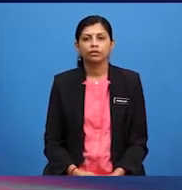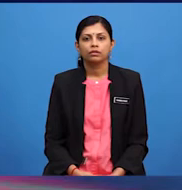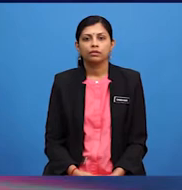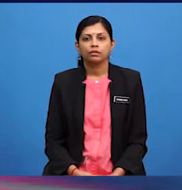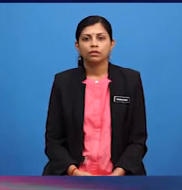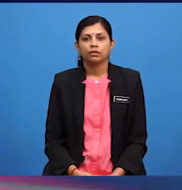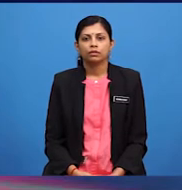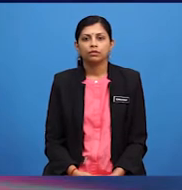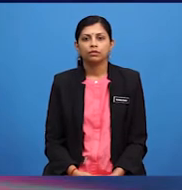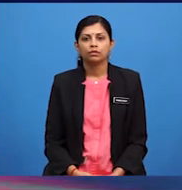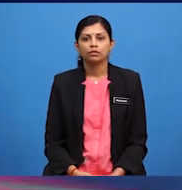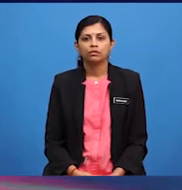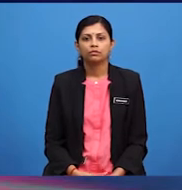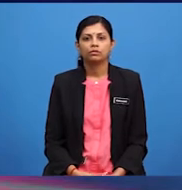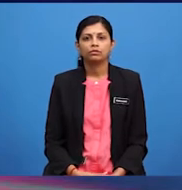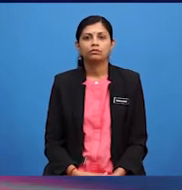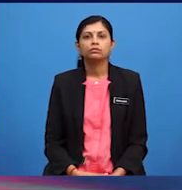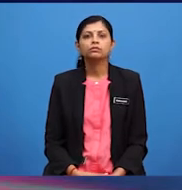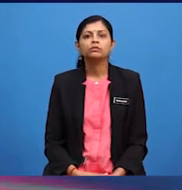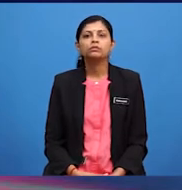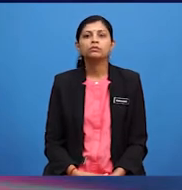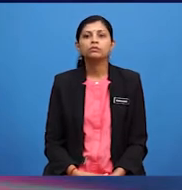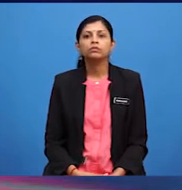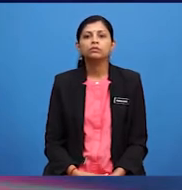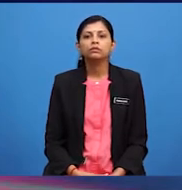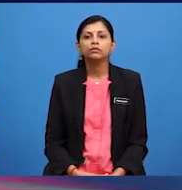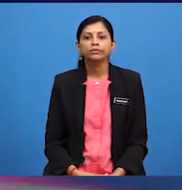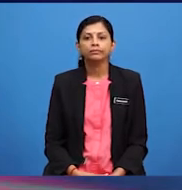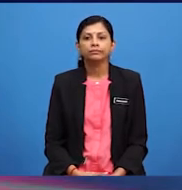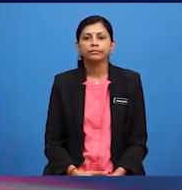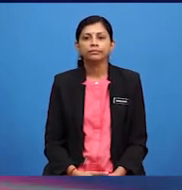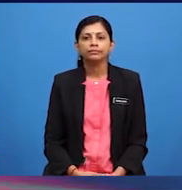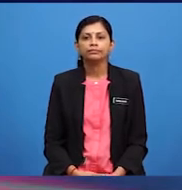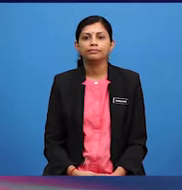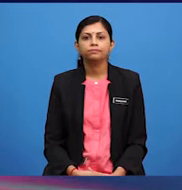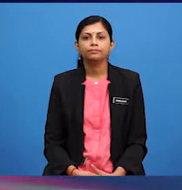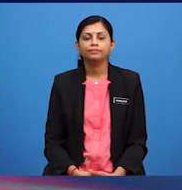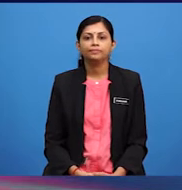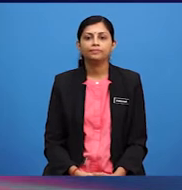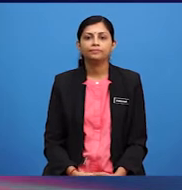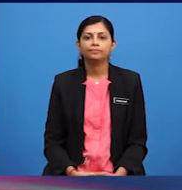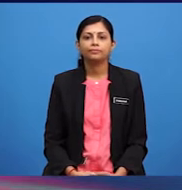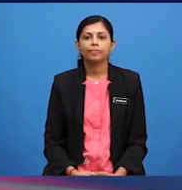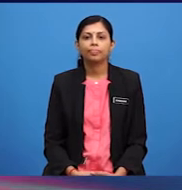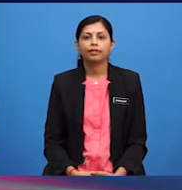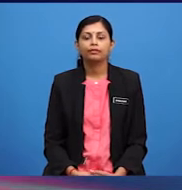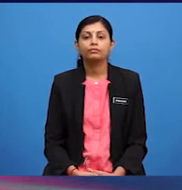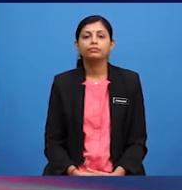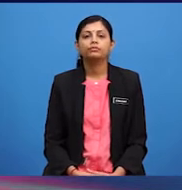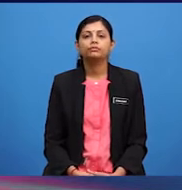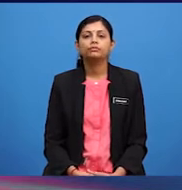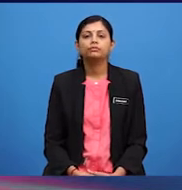lakaran digital, B. lakaran peribadi, C. lakaran